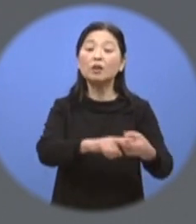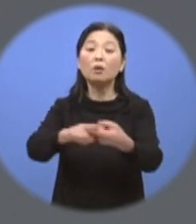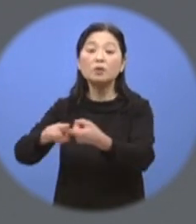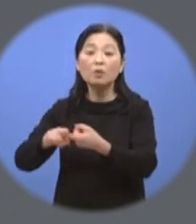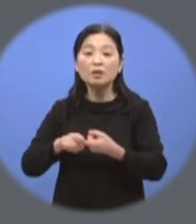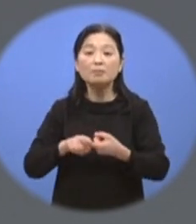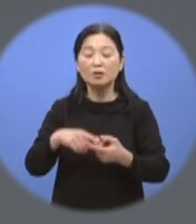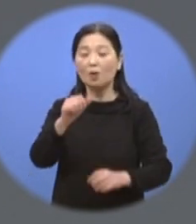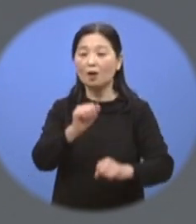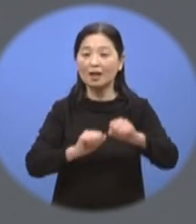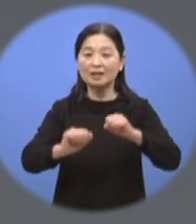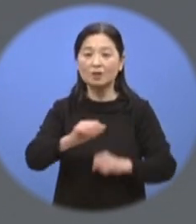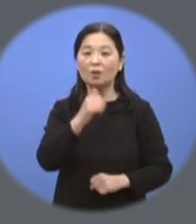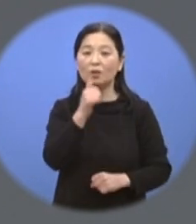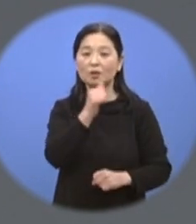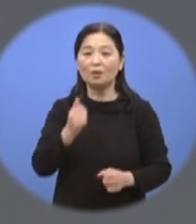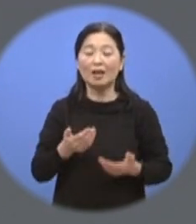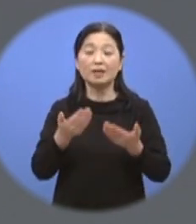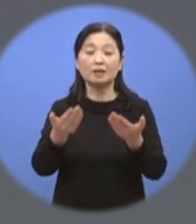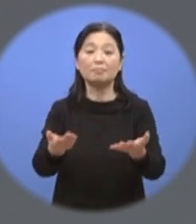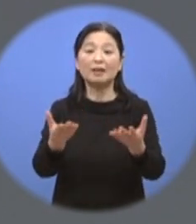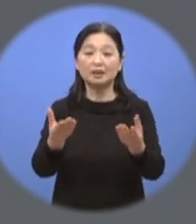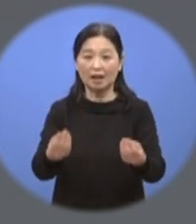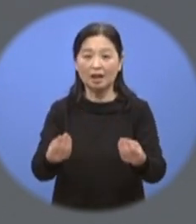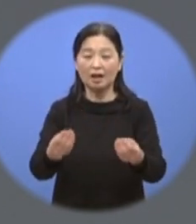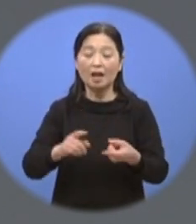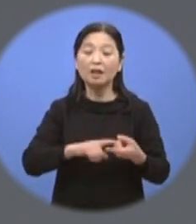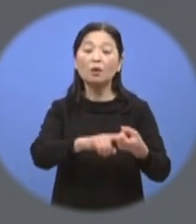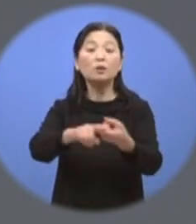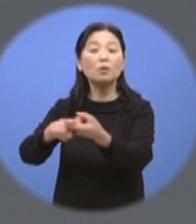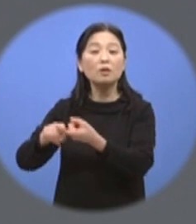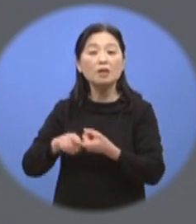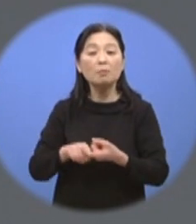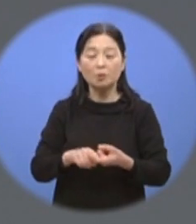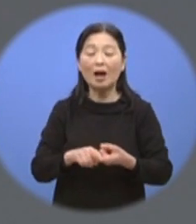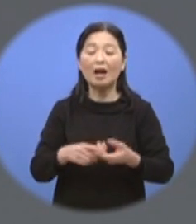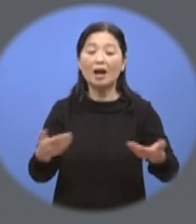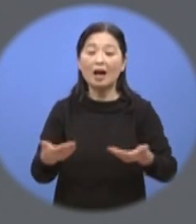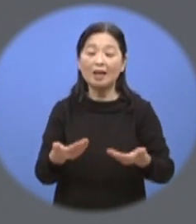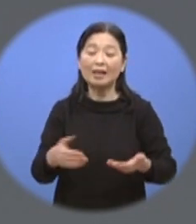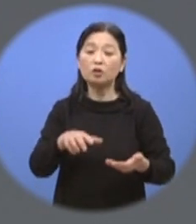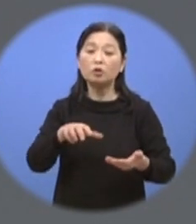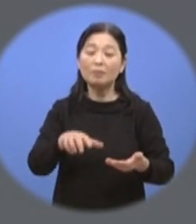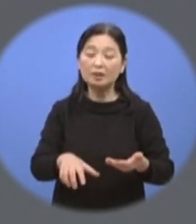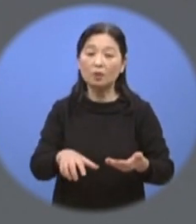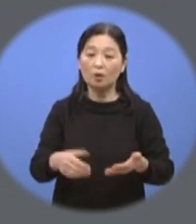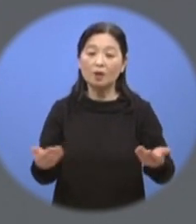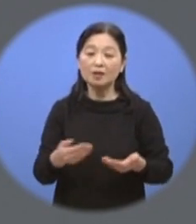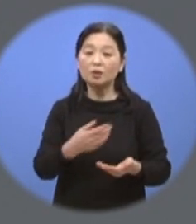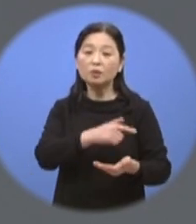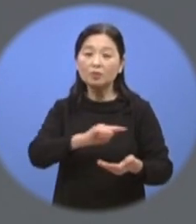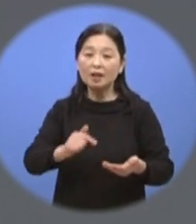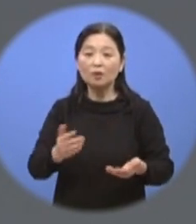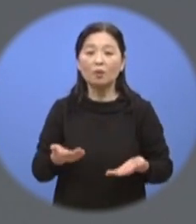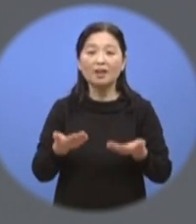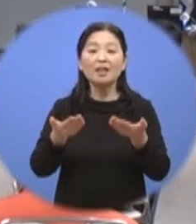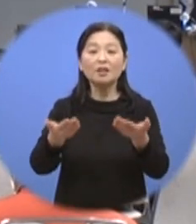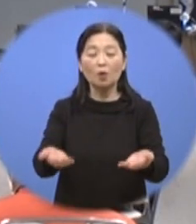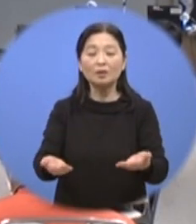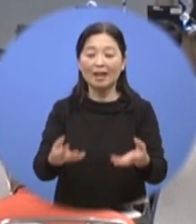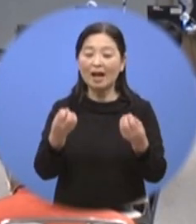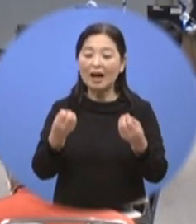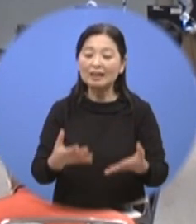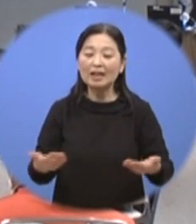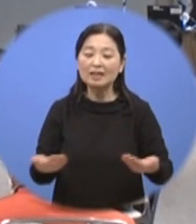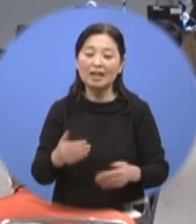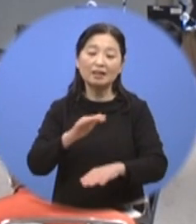。コンソーシアムは働く場所や滞在する場所、仕事などを提供して新しい働